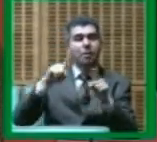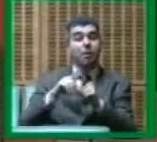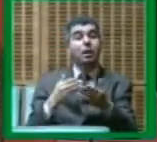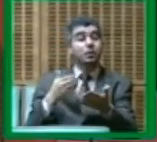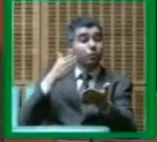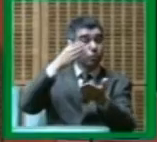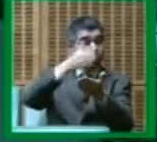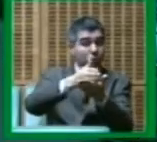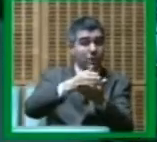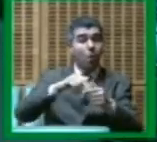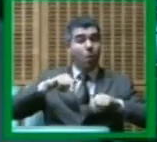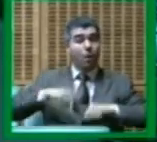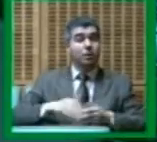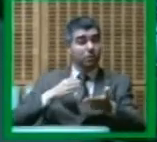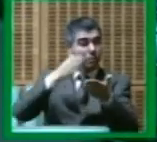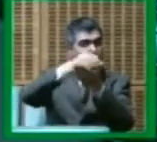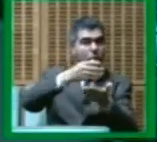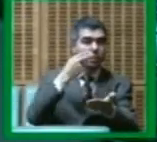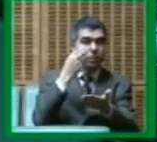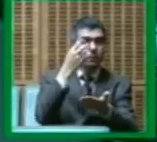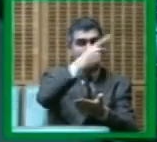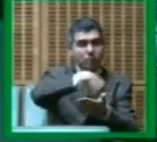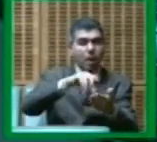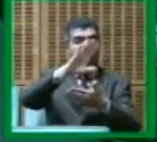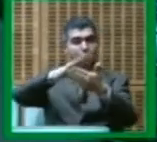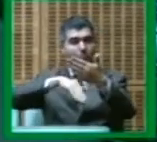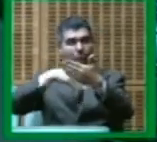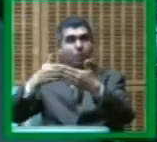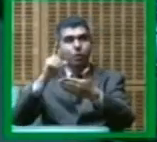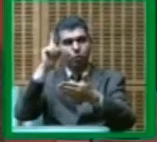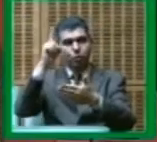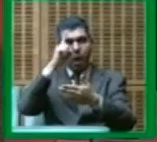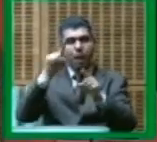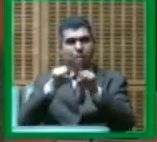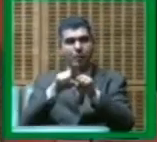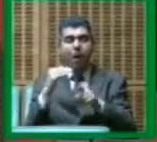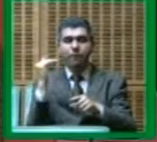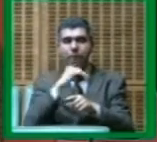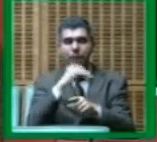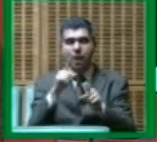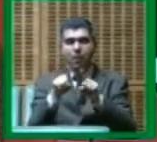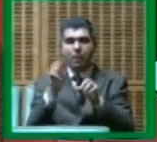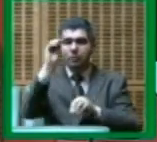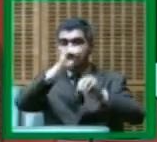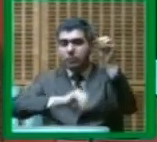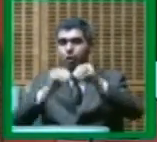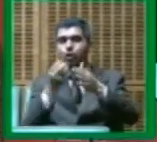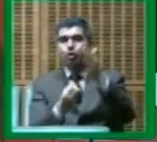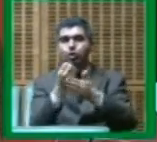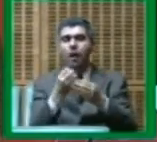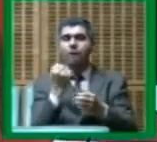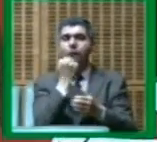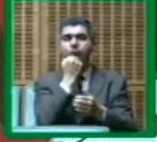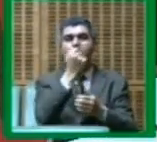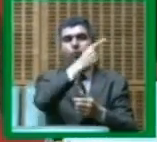الميدانيه، فبطبيعه الحال البرنامج المستقبلي لا شك ان غادي يكون تدخل عاجل باش يمكننا نعالجوا هذه الاختلالات المرتبطه بما